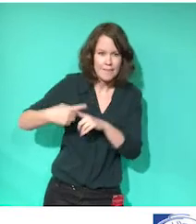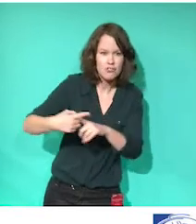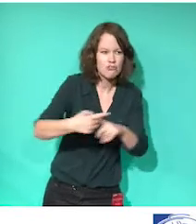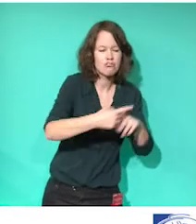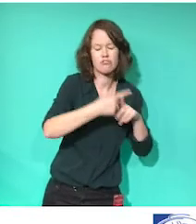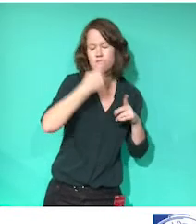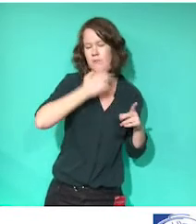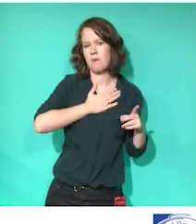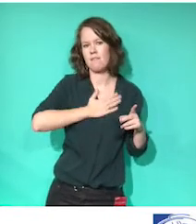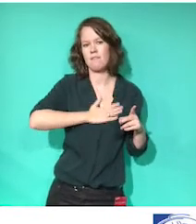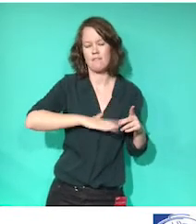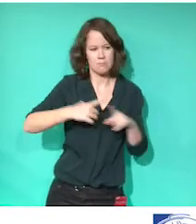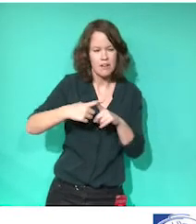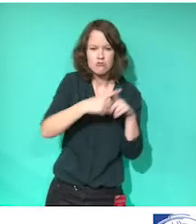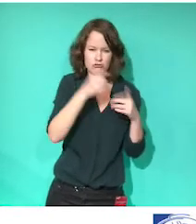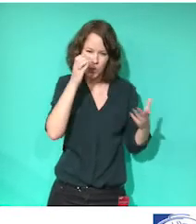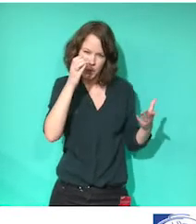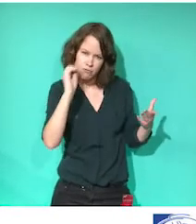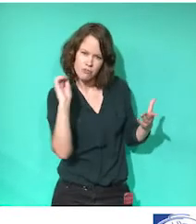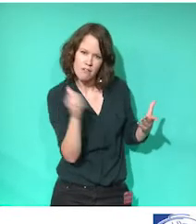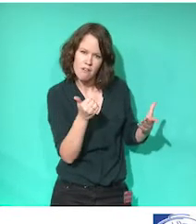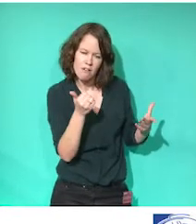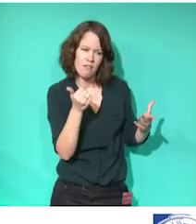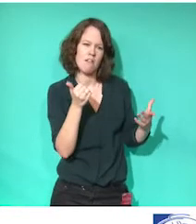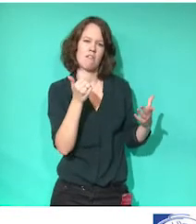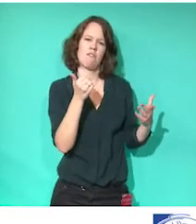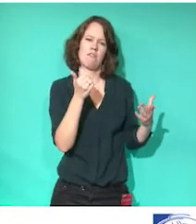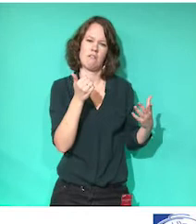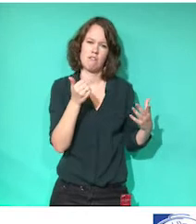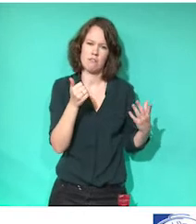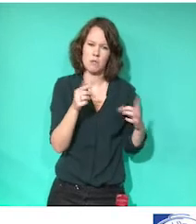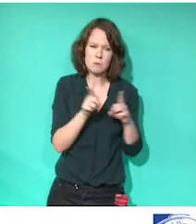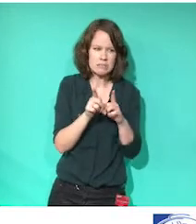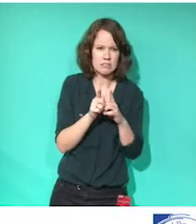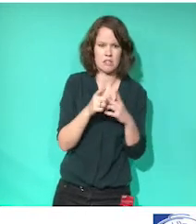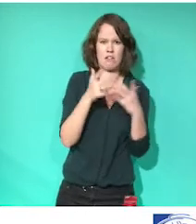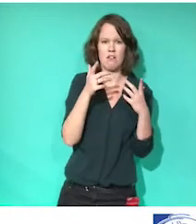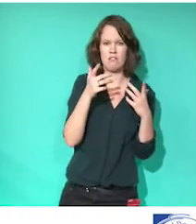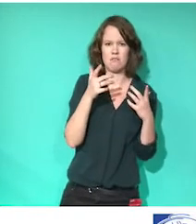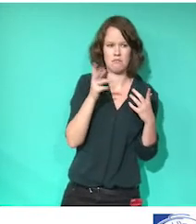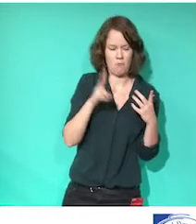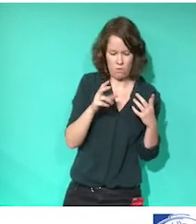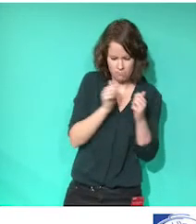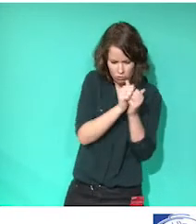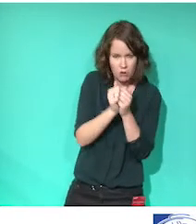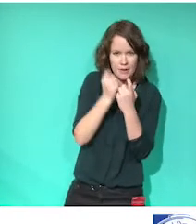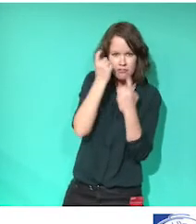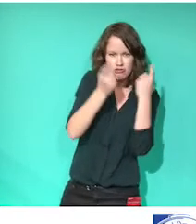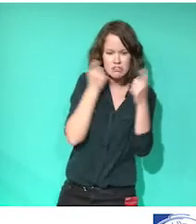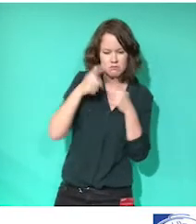partager, échanger, écouter. Et trouver ensemble des moments, des outils ou